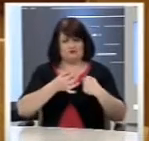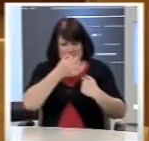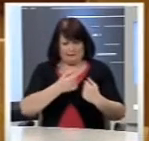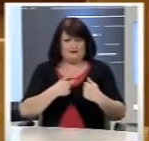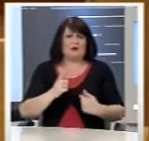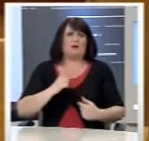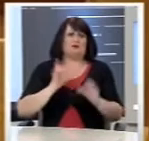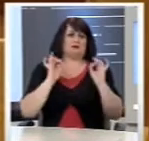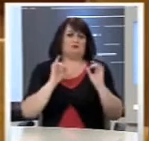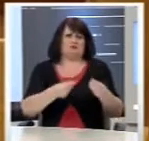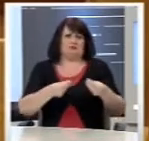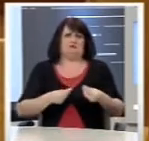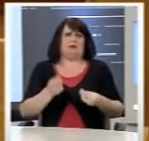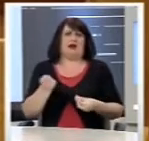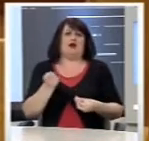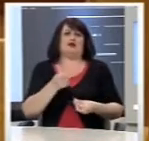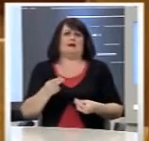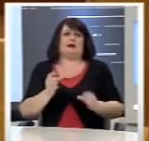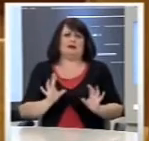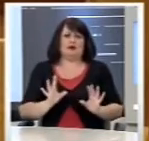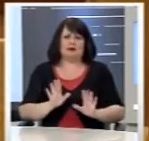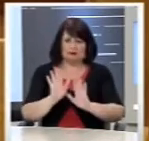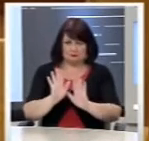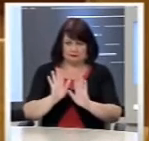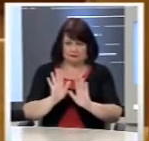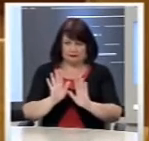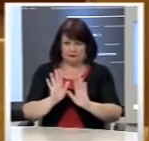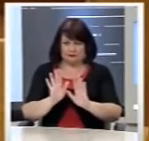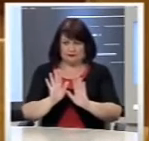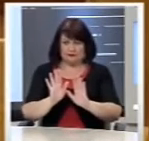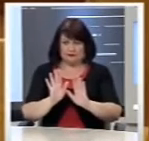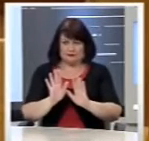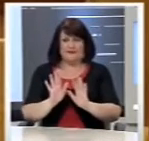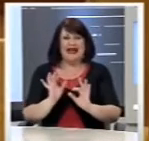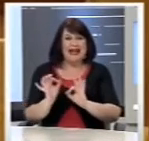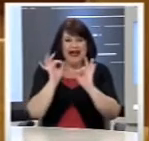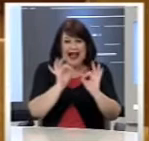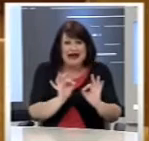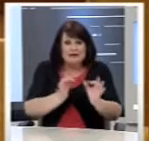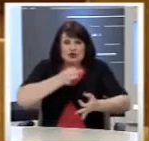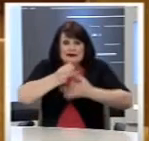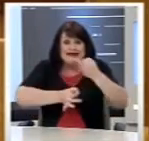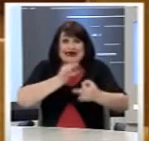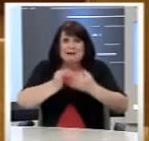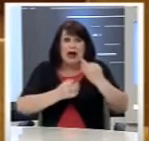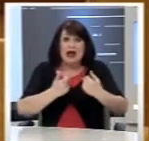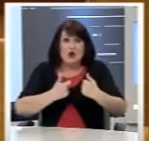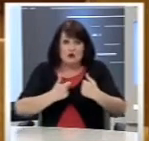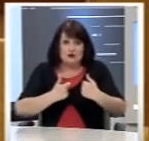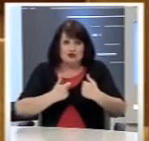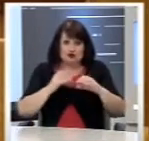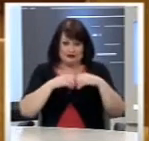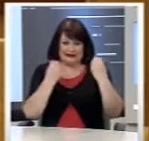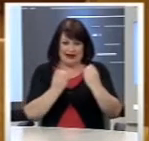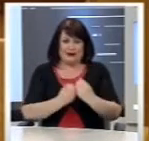τίποτα για το χρέος. Ακούστε λοιπόν την απομαγνητοφώνηση των όσων είπα στο συνέδριο του Economist. Κανείς